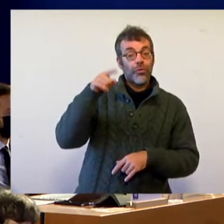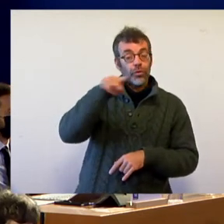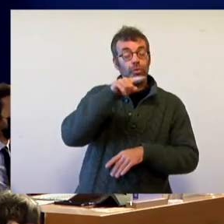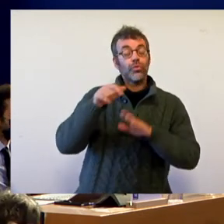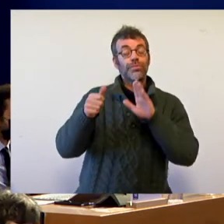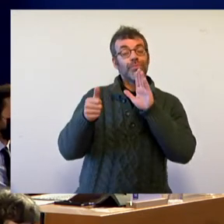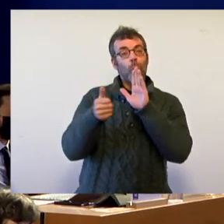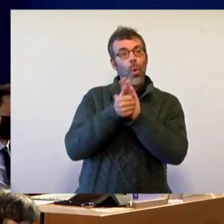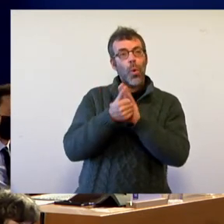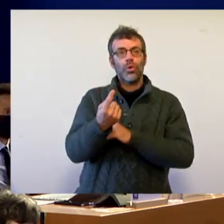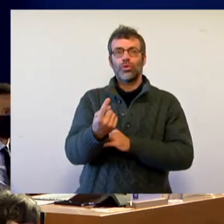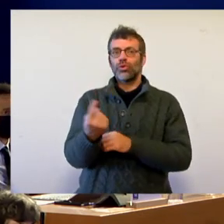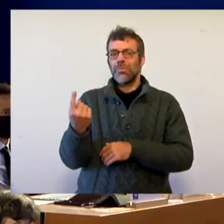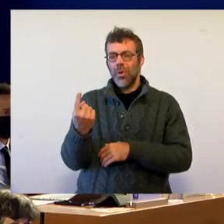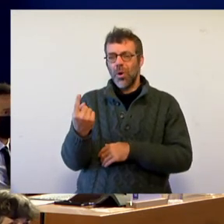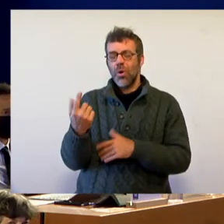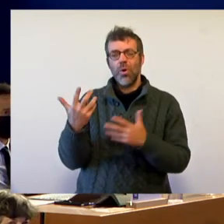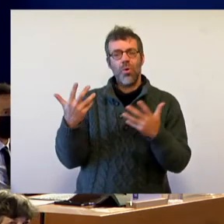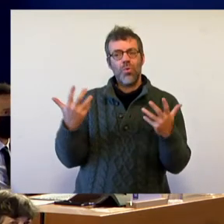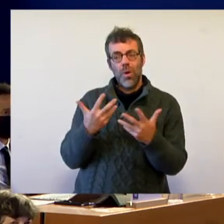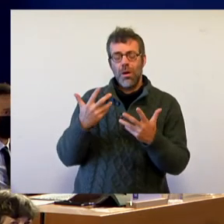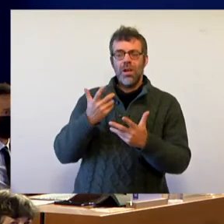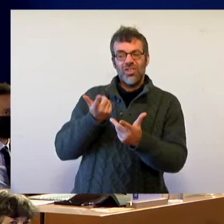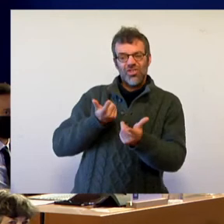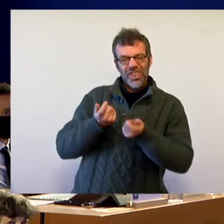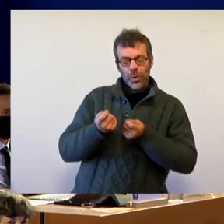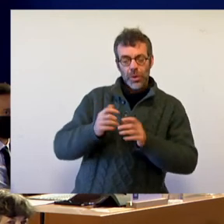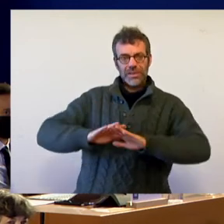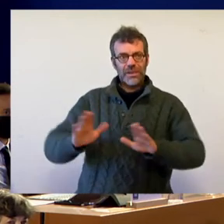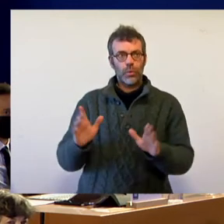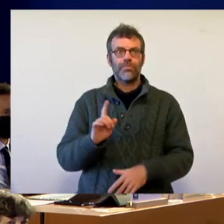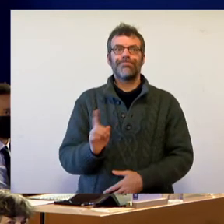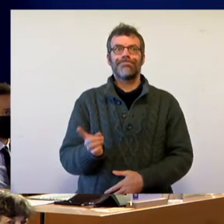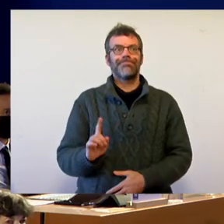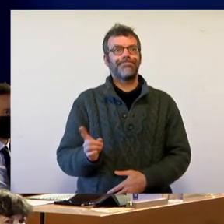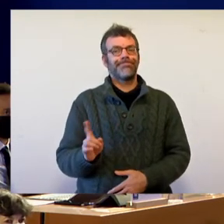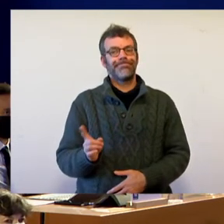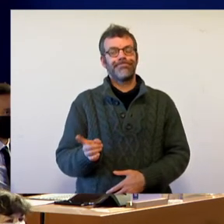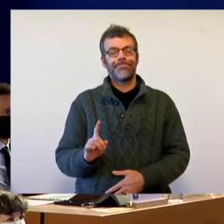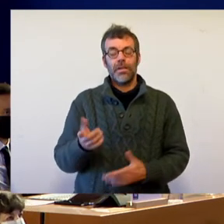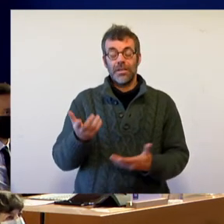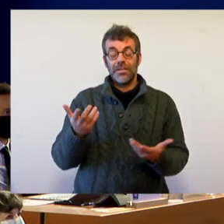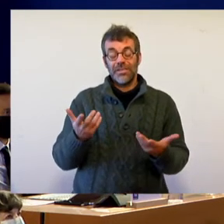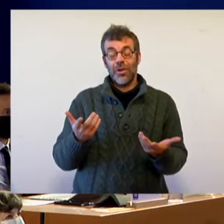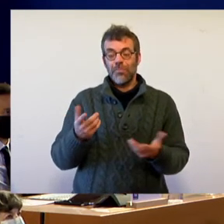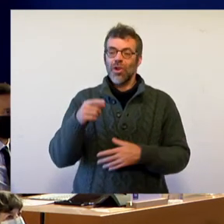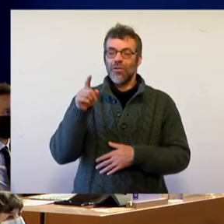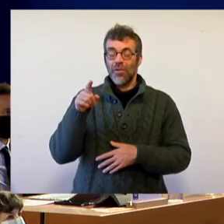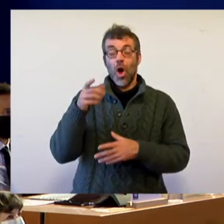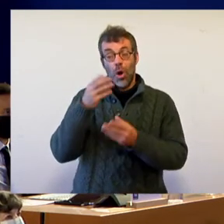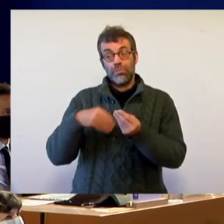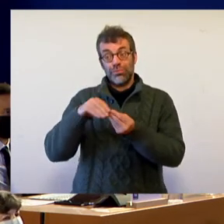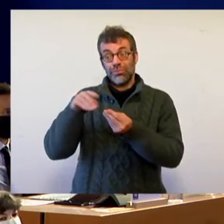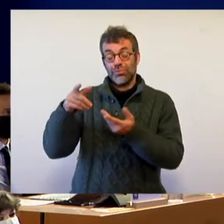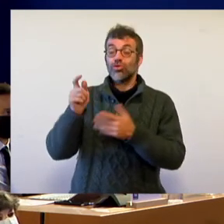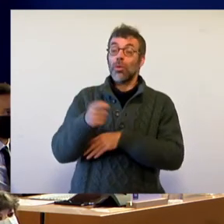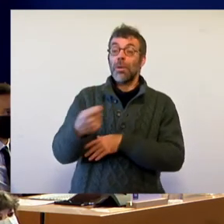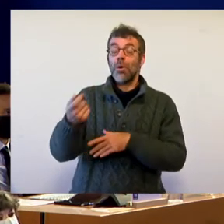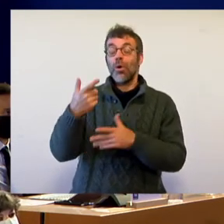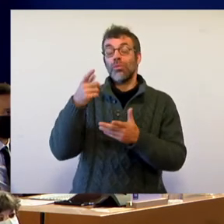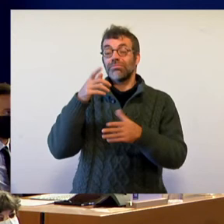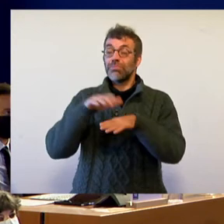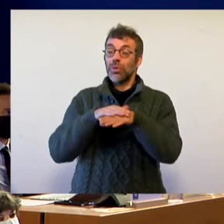le minimum. Vous êtes là pour apporter des vraies réponses, et surtout pour une collectivité de gauche à laquelle on tient.